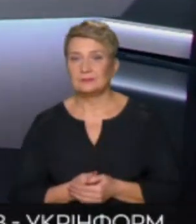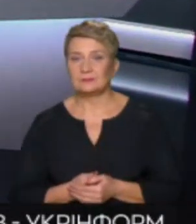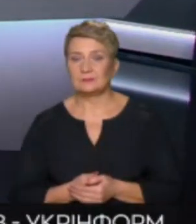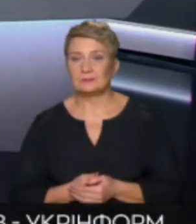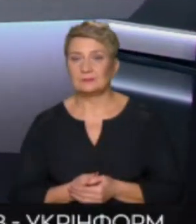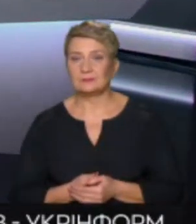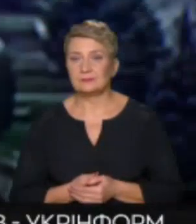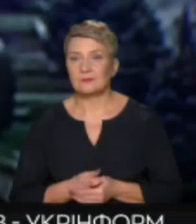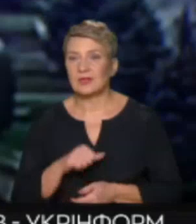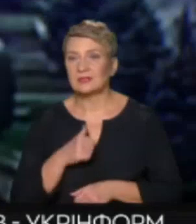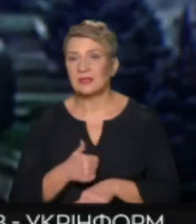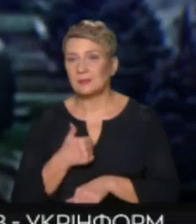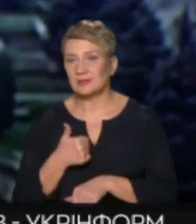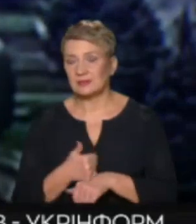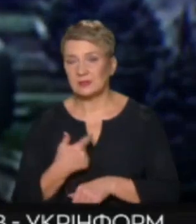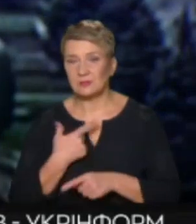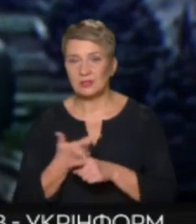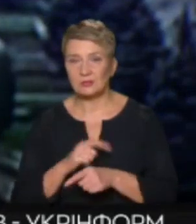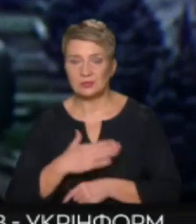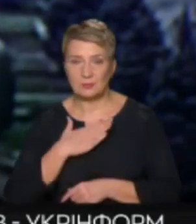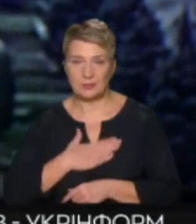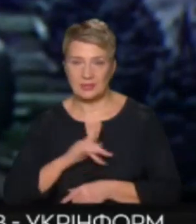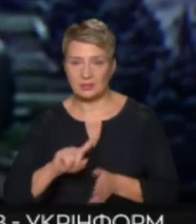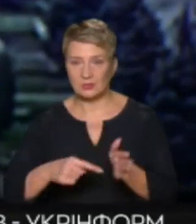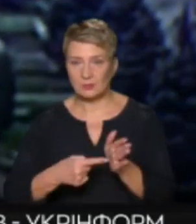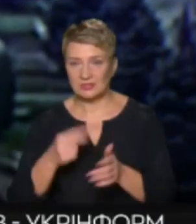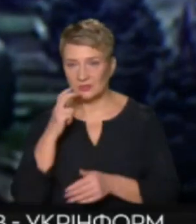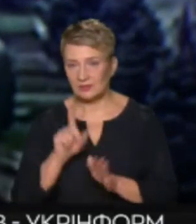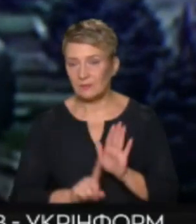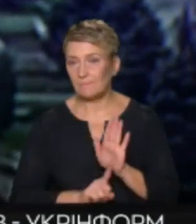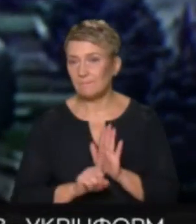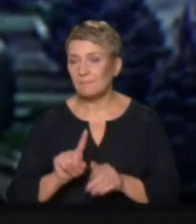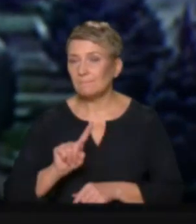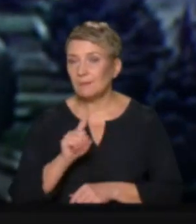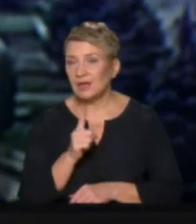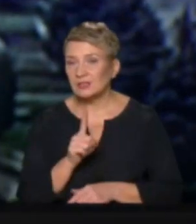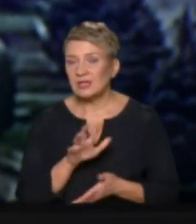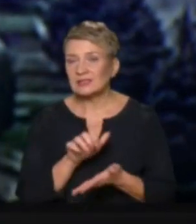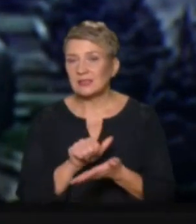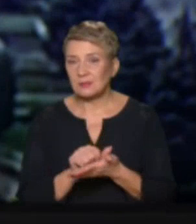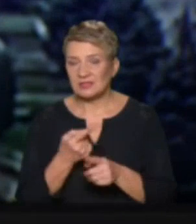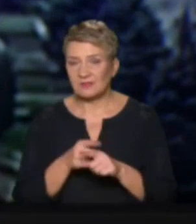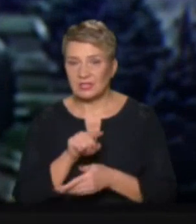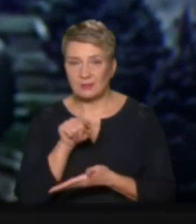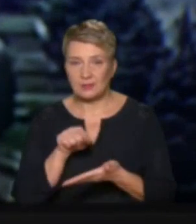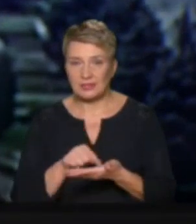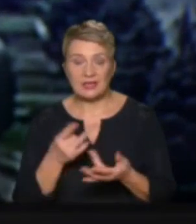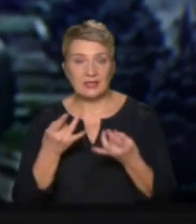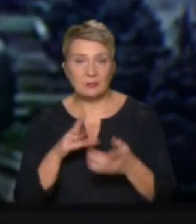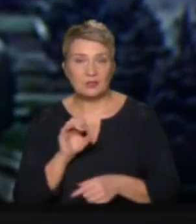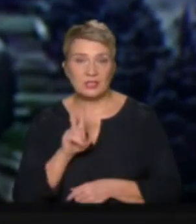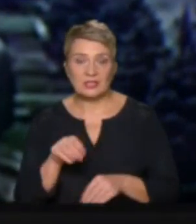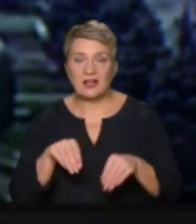жаль. Найголовніше, знаєте, мені дуже приємно, що місто Київ вперше почав займатися цим питанням. Ми не просто так